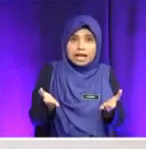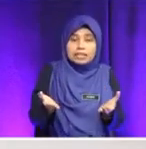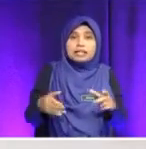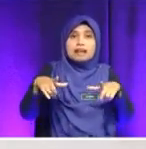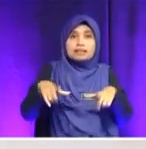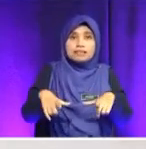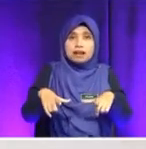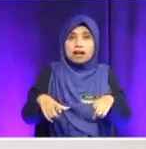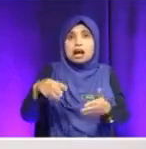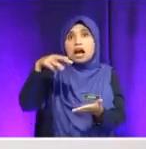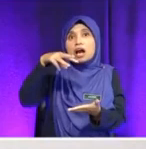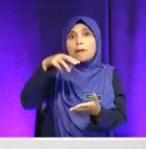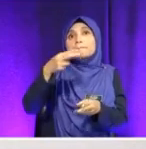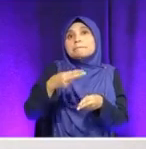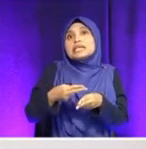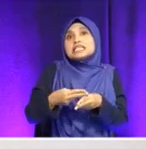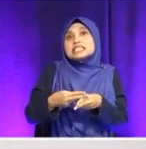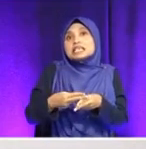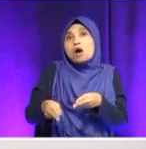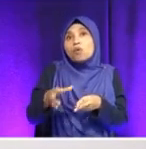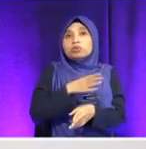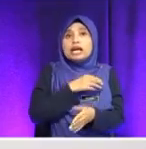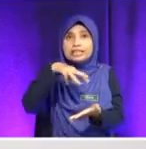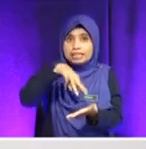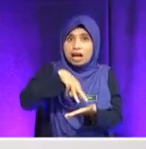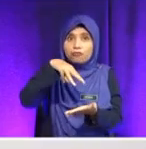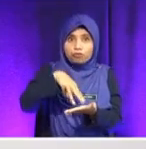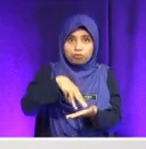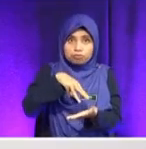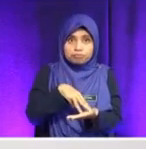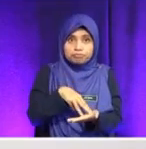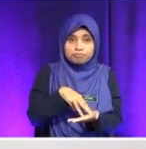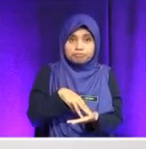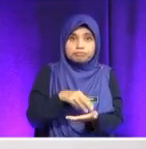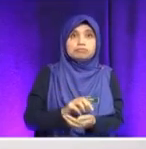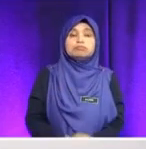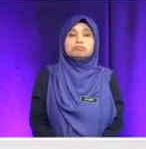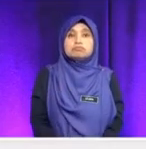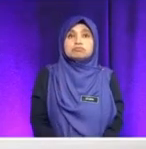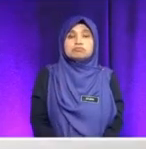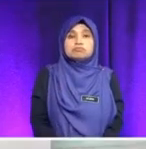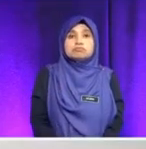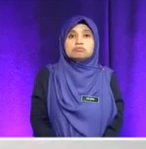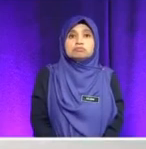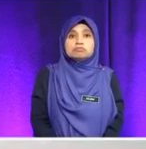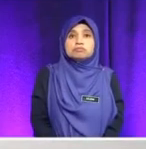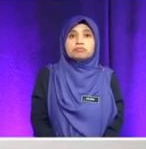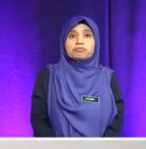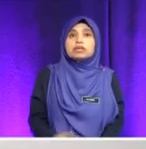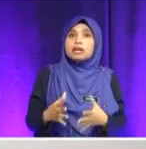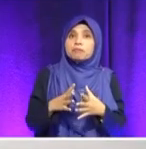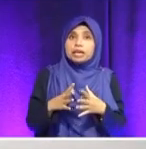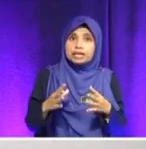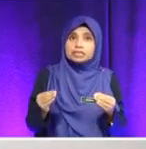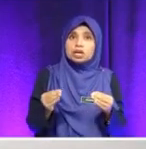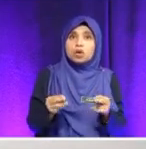letakkan garfu, pisau dan juga garfu. Sama juga. Okey, pisau dan juga garfu. Dah selesai ukur